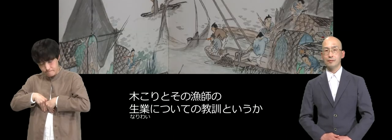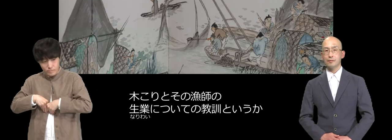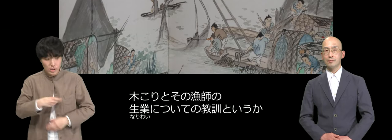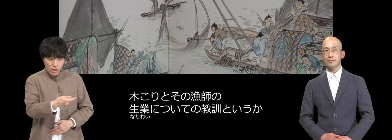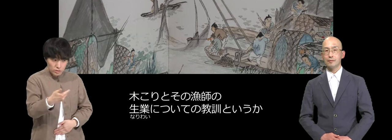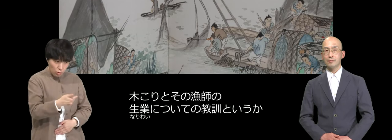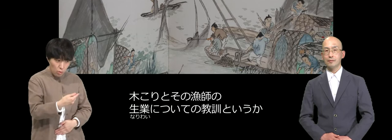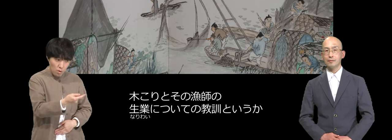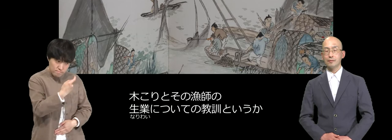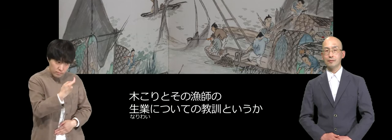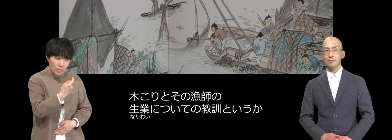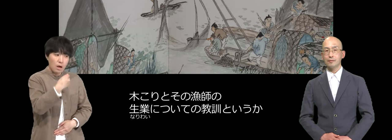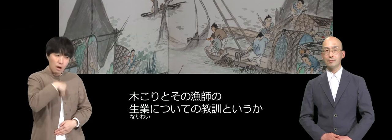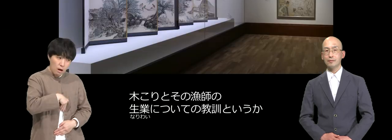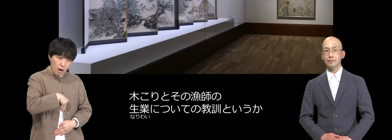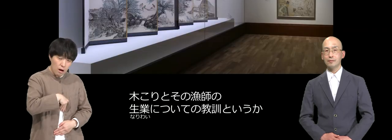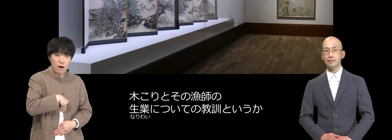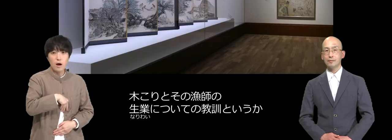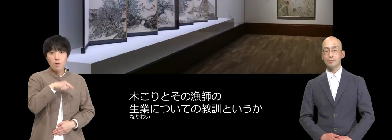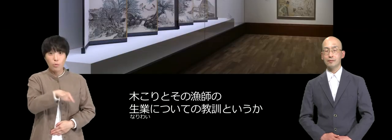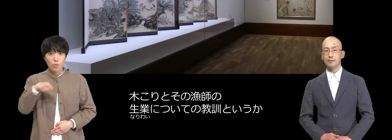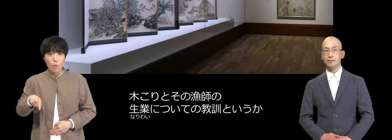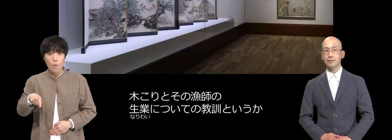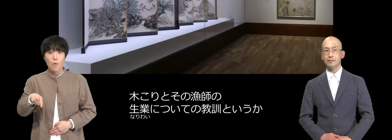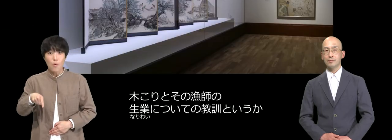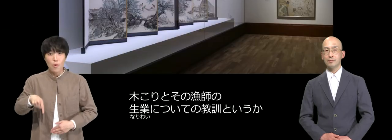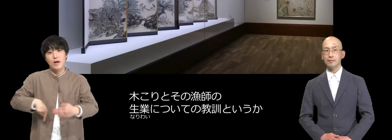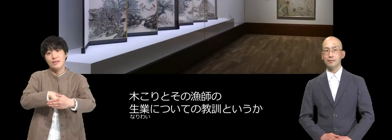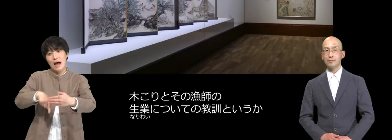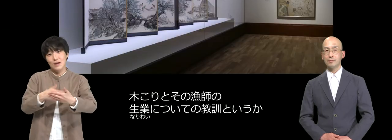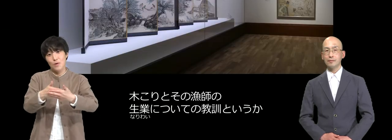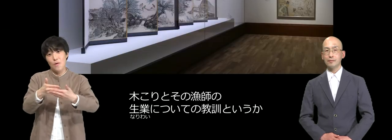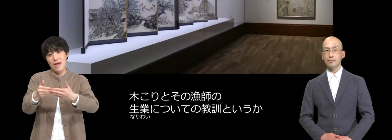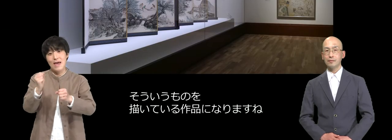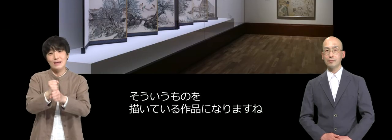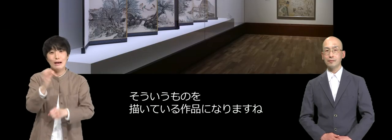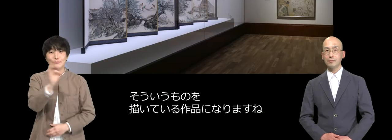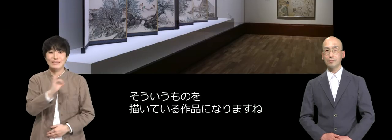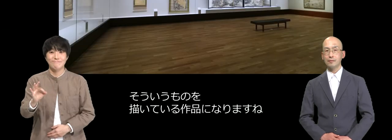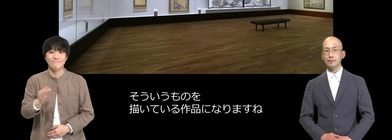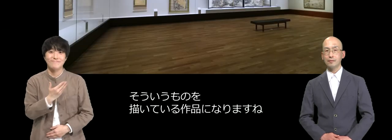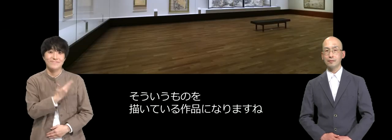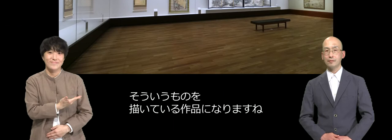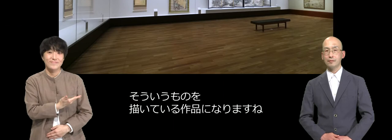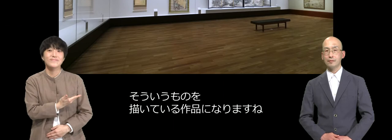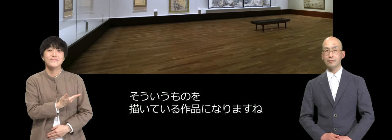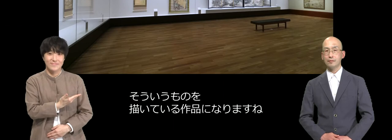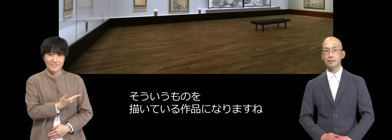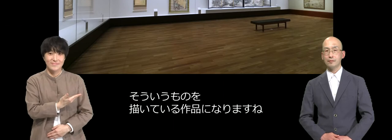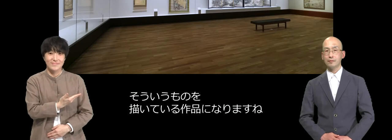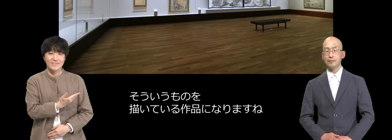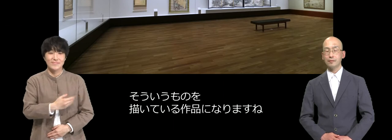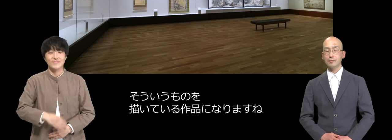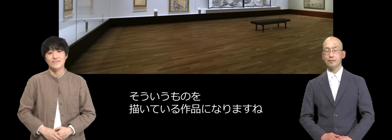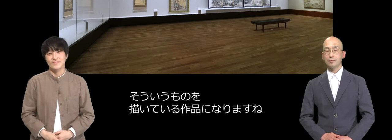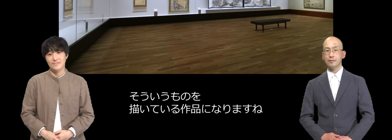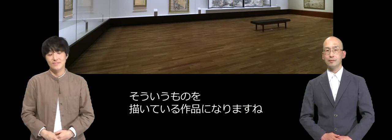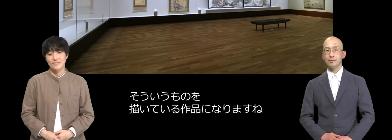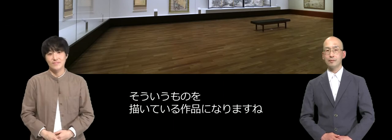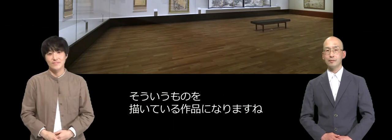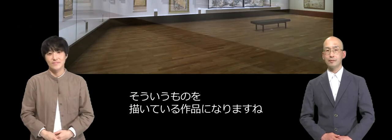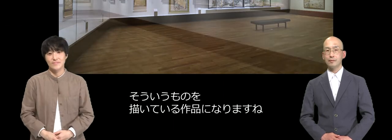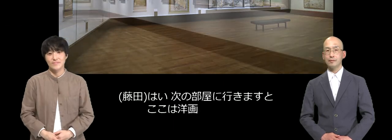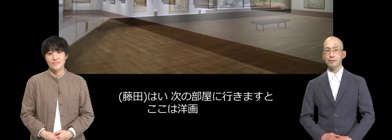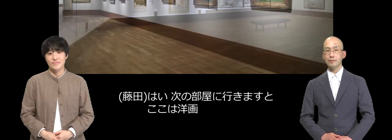の a その生業についての教訓というかまぁそういうものを描いている作品になります